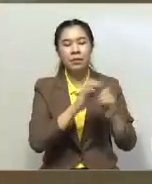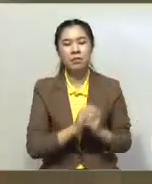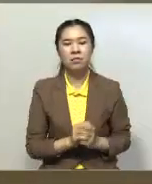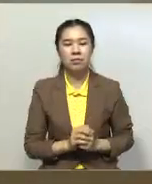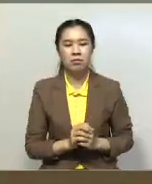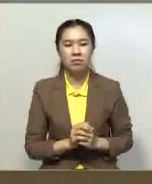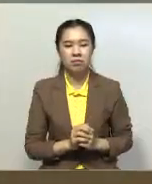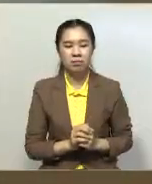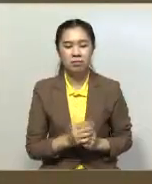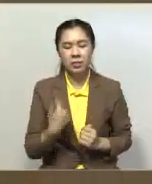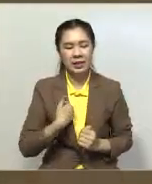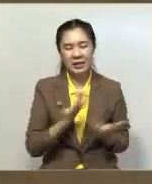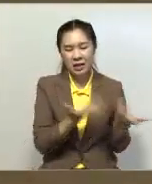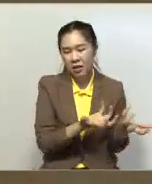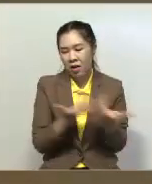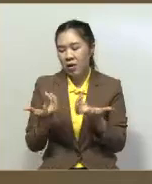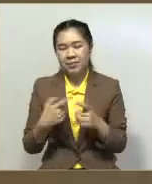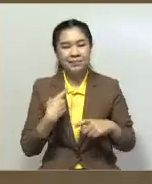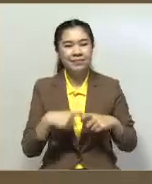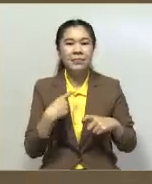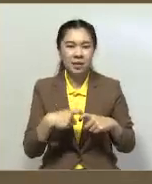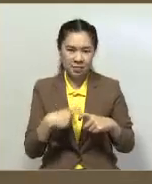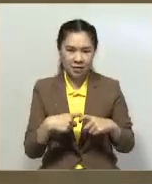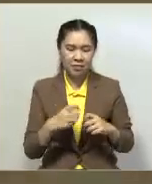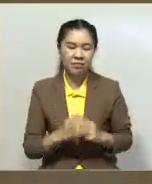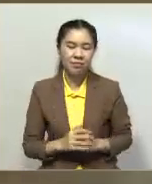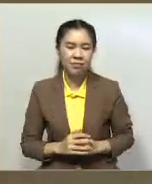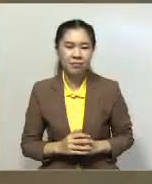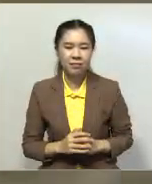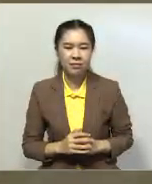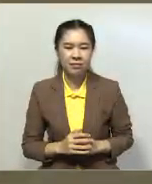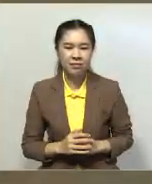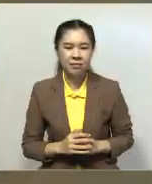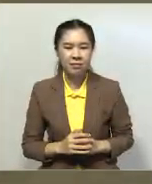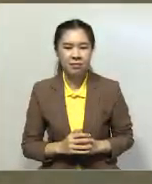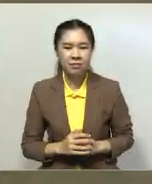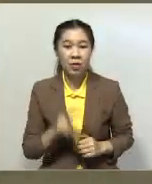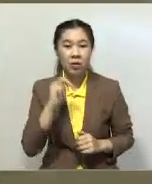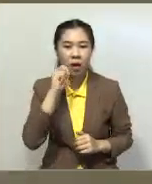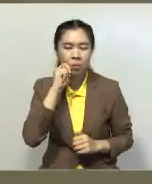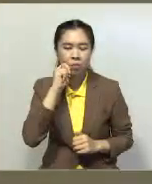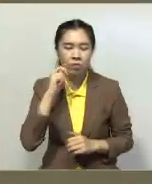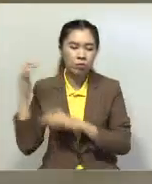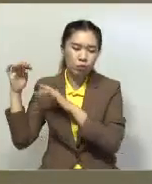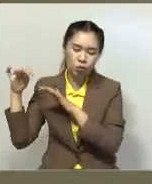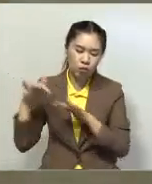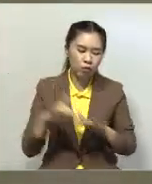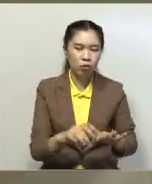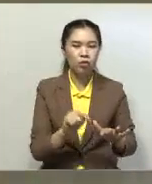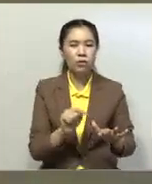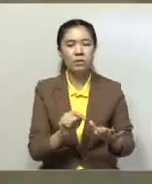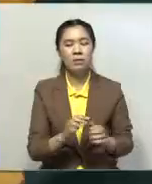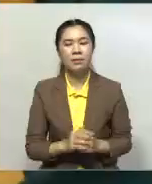ๆมันจะเอาย้ายออกมาไม่ได้ก็เคยมาก็มันไม่ถึงขนาดนี้ใช่ไหมทีนี้พอน้ำมาพอน้ำม